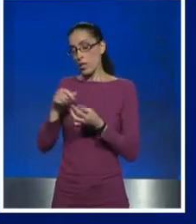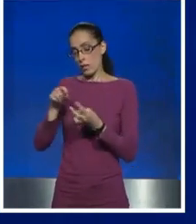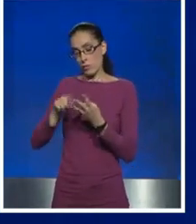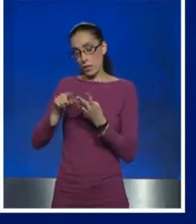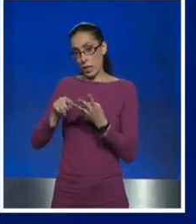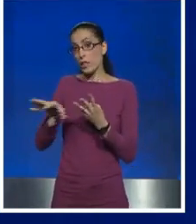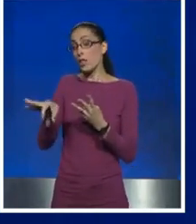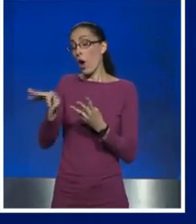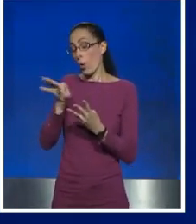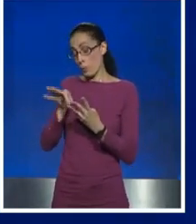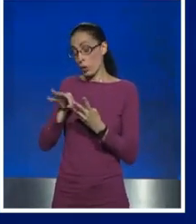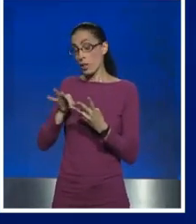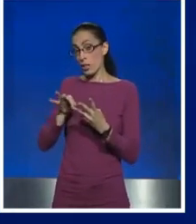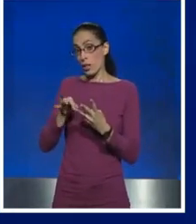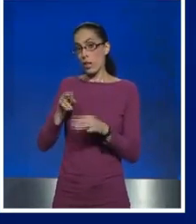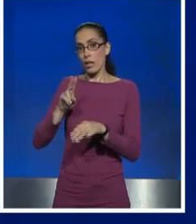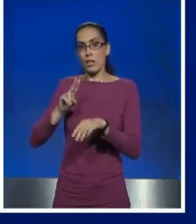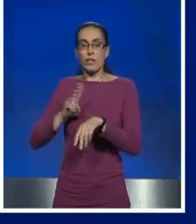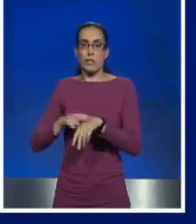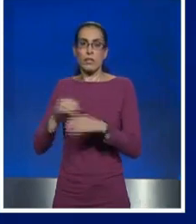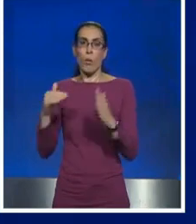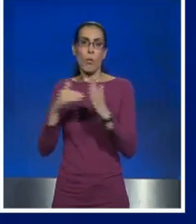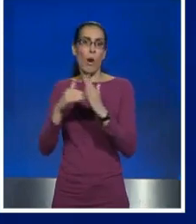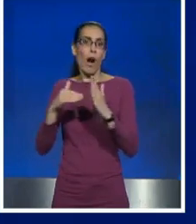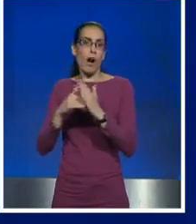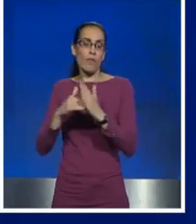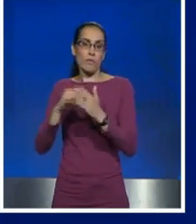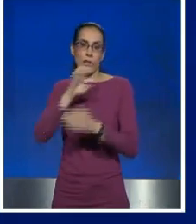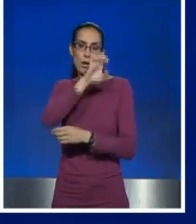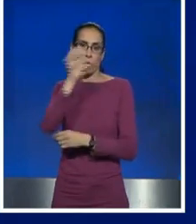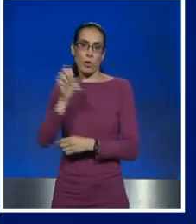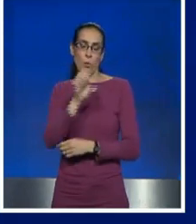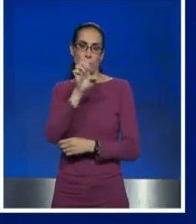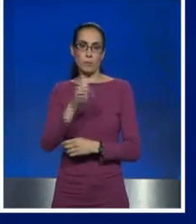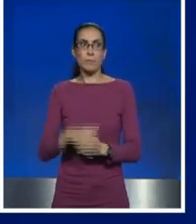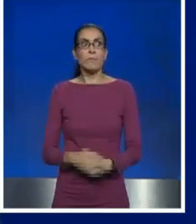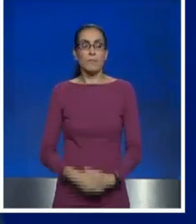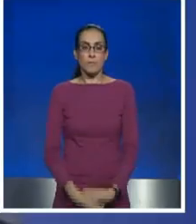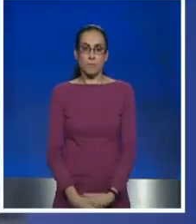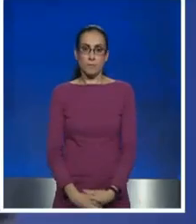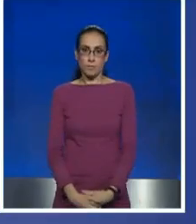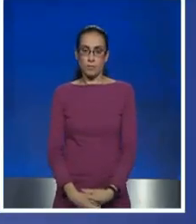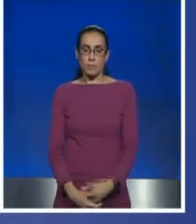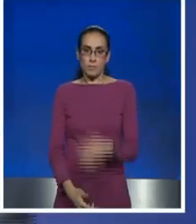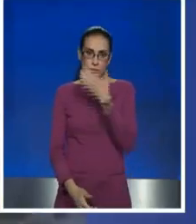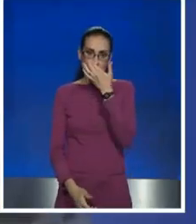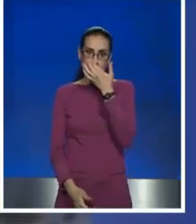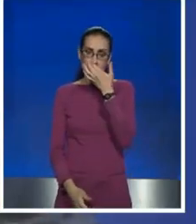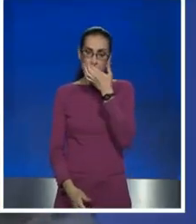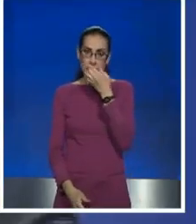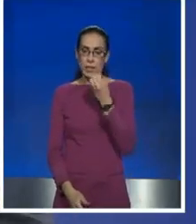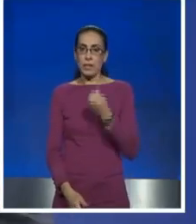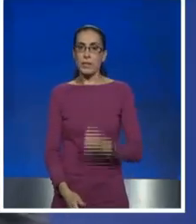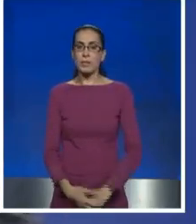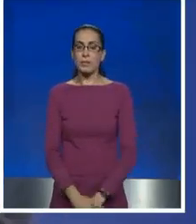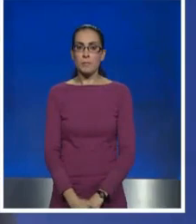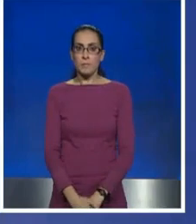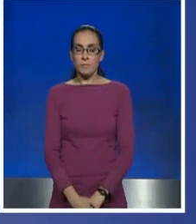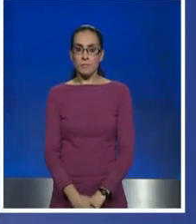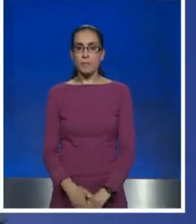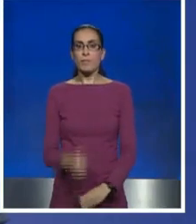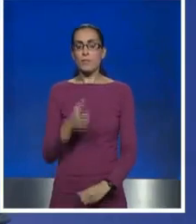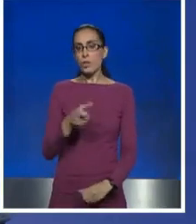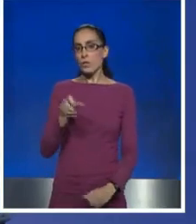għandna nikkonsidraw option il ngħidu ejja nwaqfu kollox u nieqfu hawnhekk. Gosfi Farrugia mill-Partit